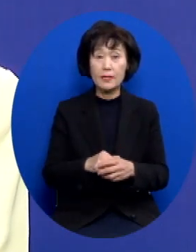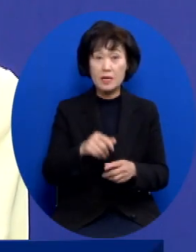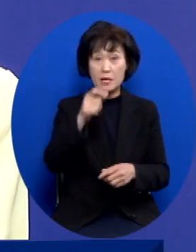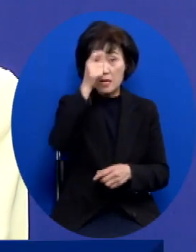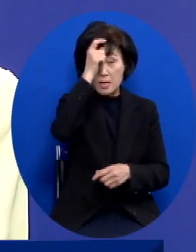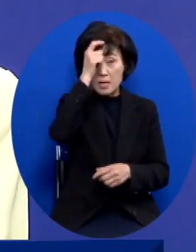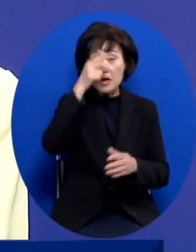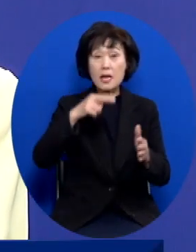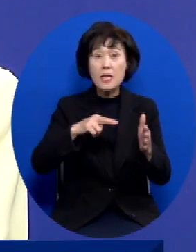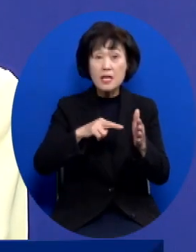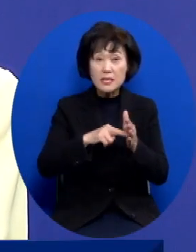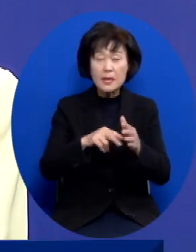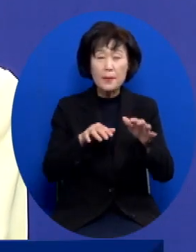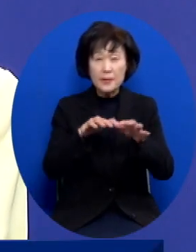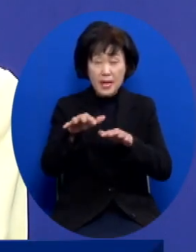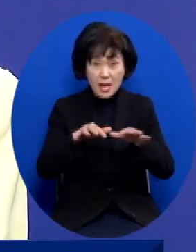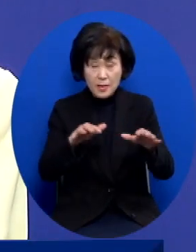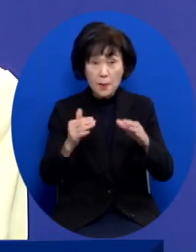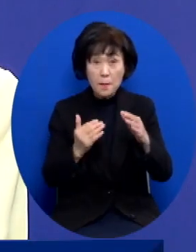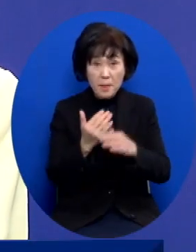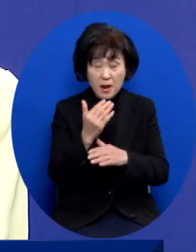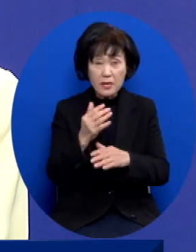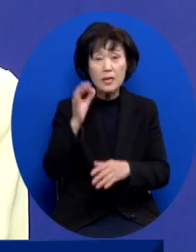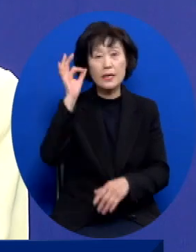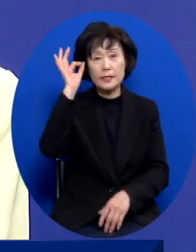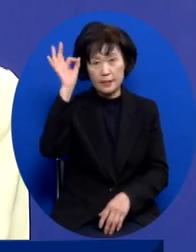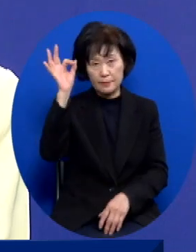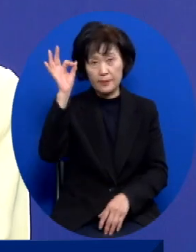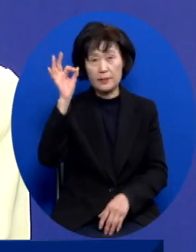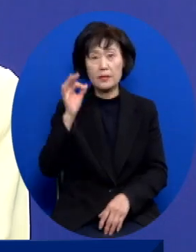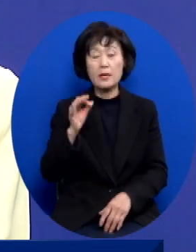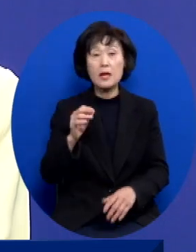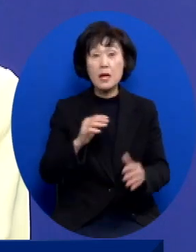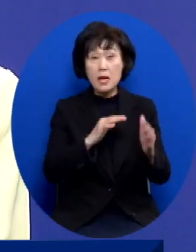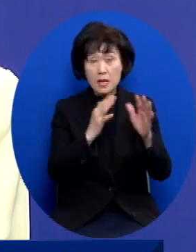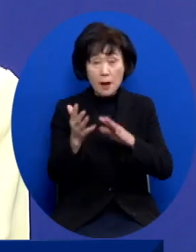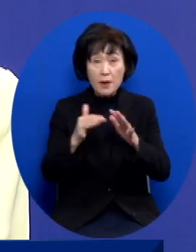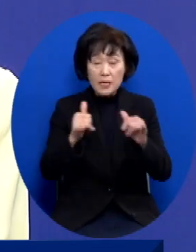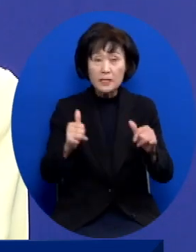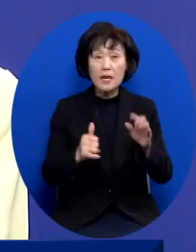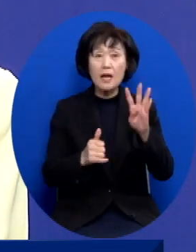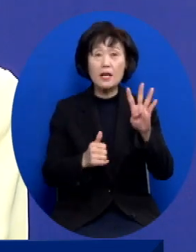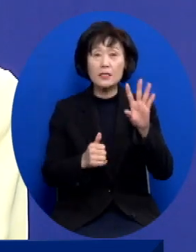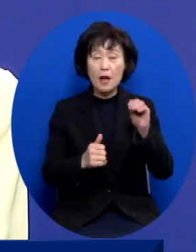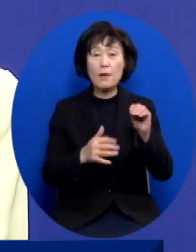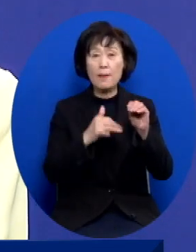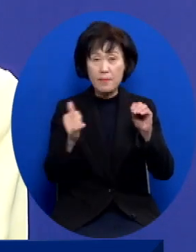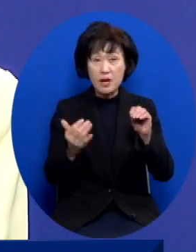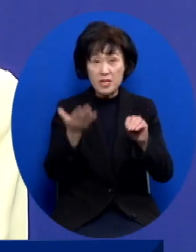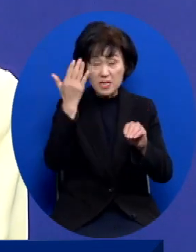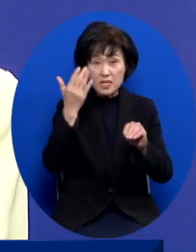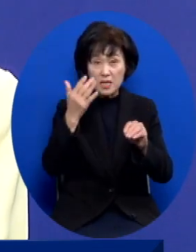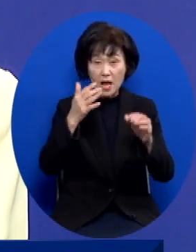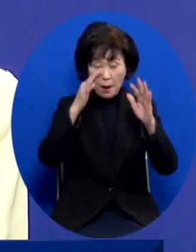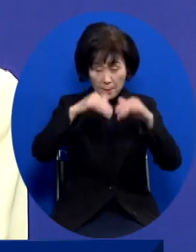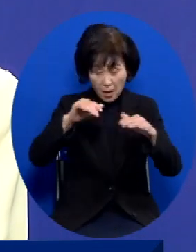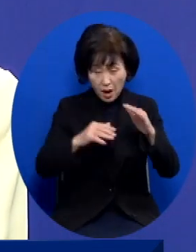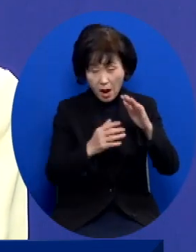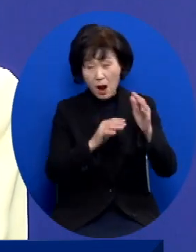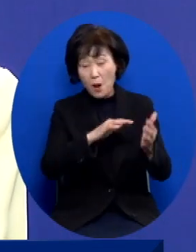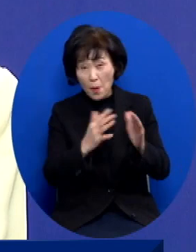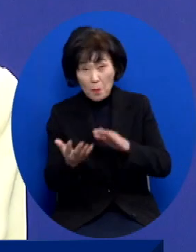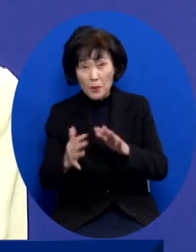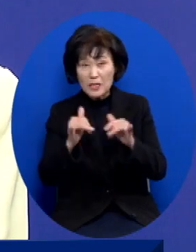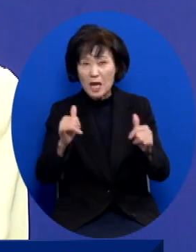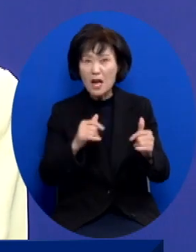튀르키예와 시리아에서 대지진이 발생한 지 열흘이 됐습니다. 사망자가 4만 명을 넘어섰고 매몰자는 더 있는데 전문가들은